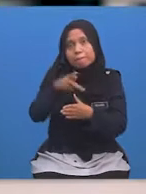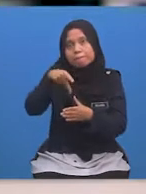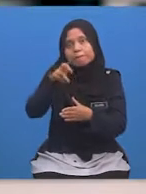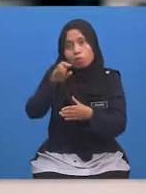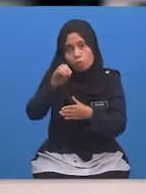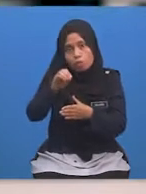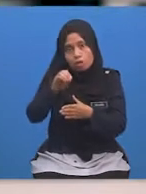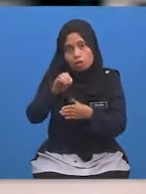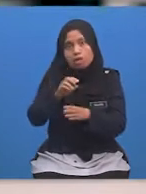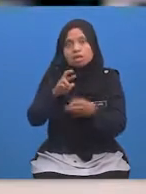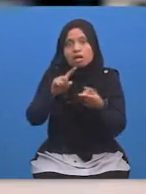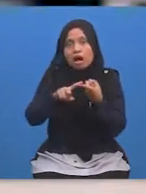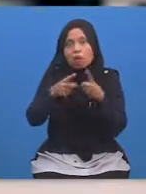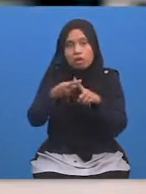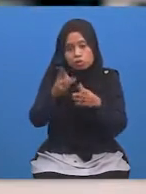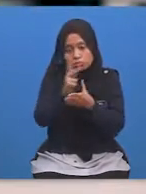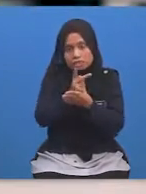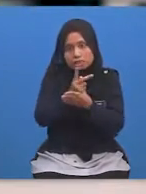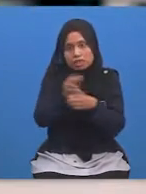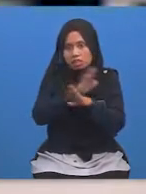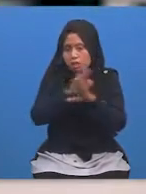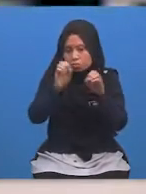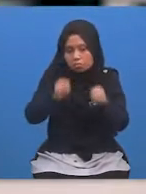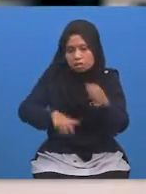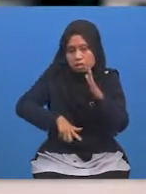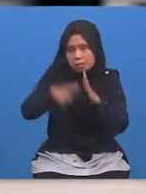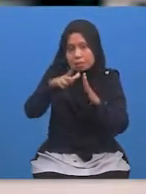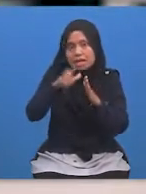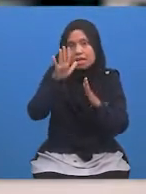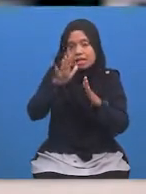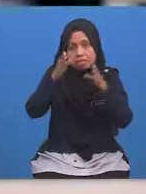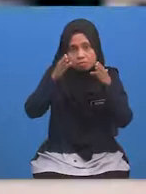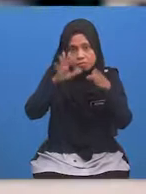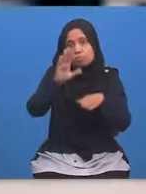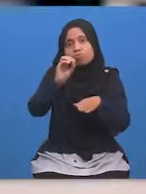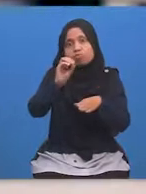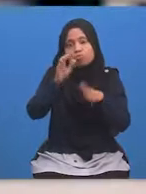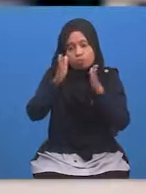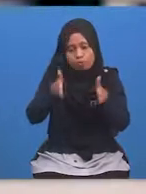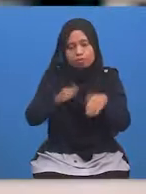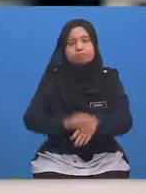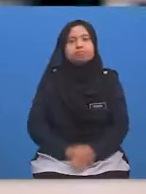profesional pula, rakan kongsinya tidak melebihi 50 orang.